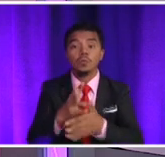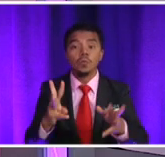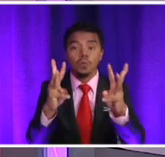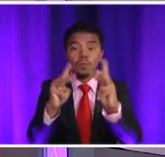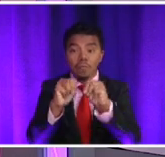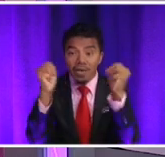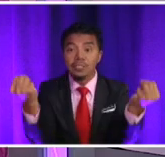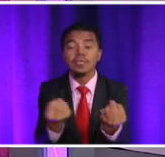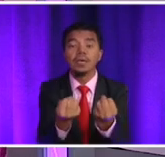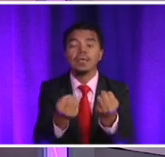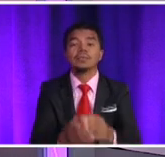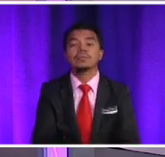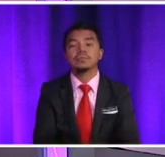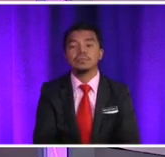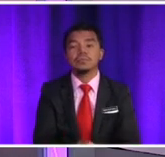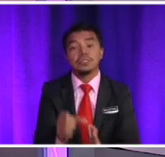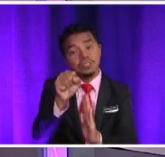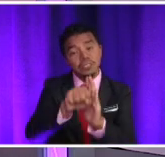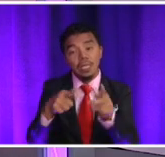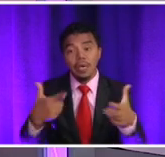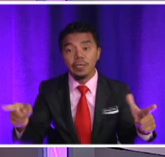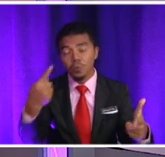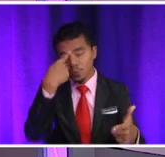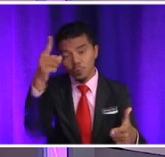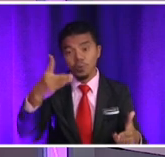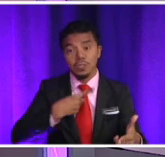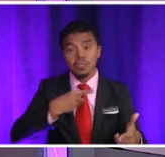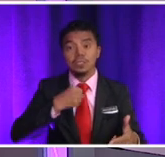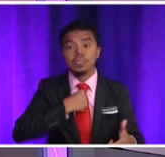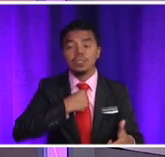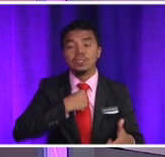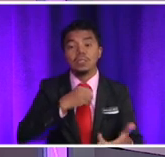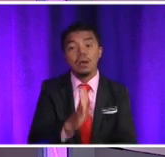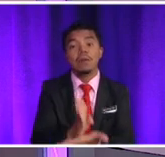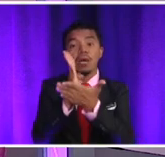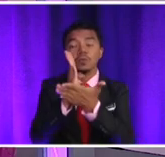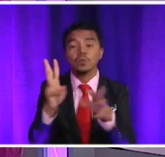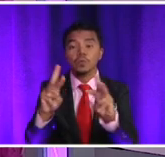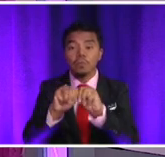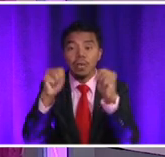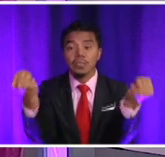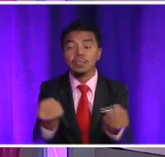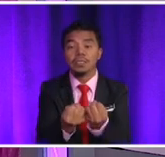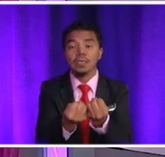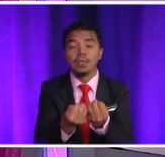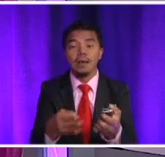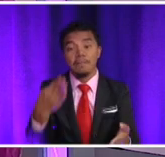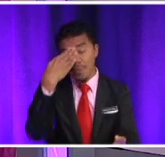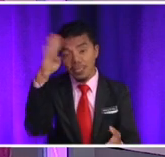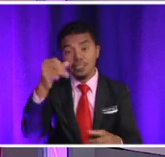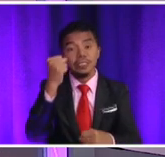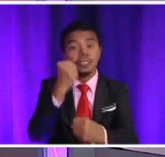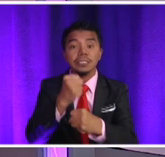dia untuk diri dia untuk dia juga perlu ada peran Lain bagi mewujudkan peluang pekerjaan pada masyarakat sekeliling